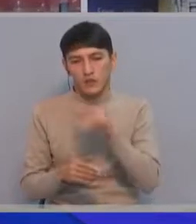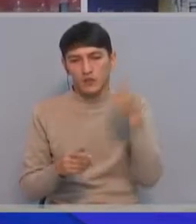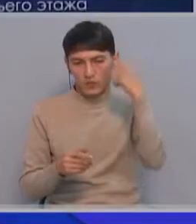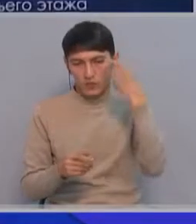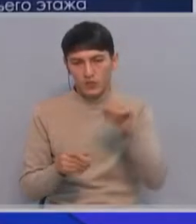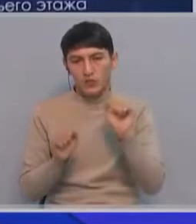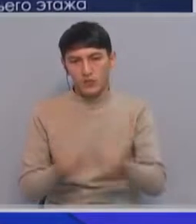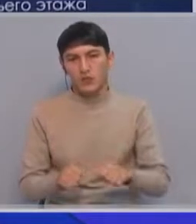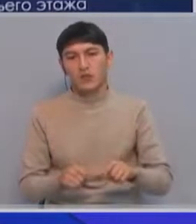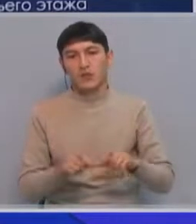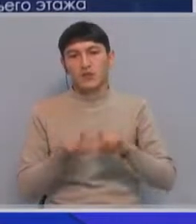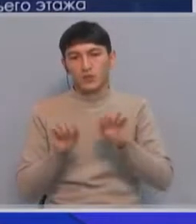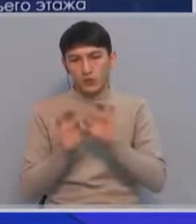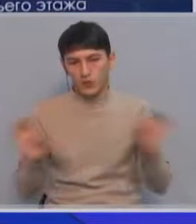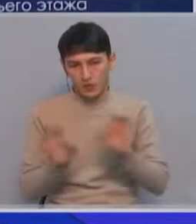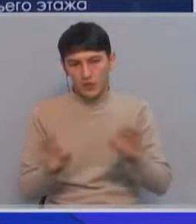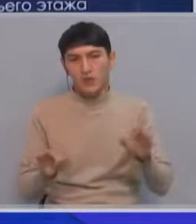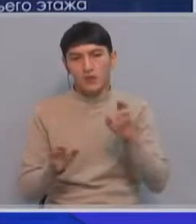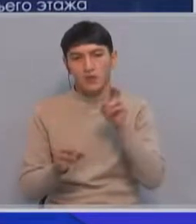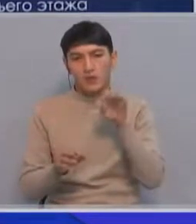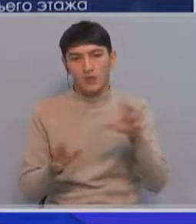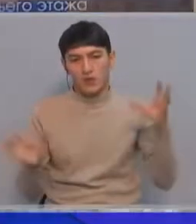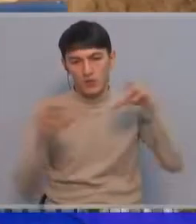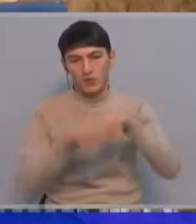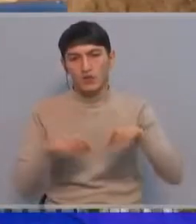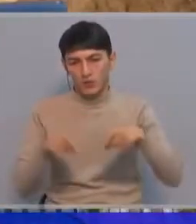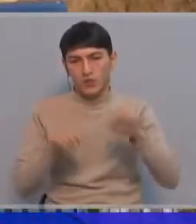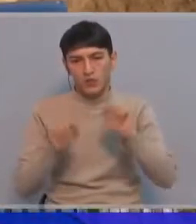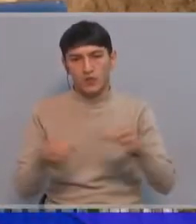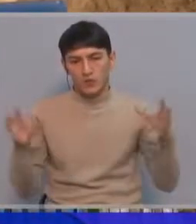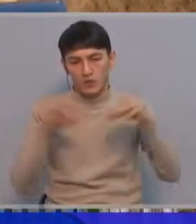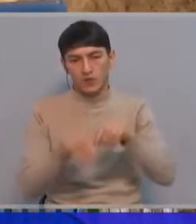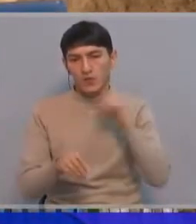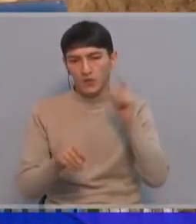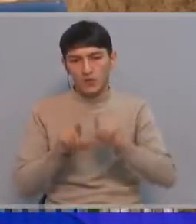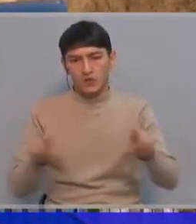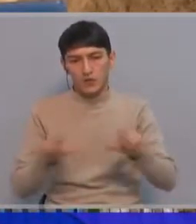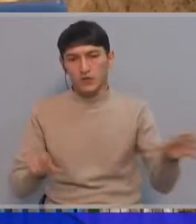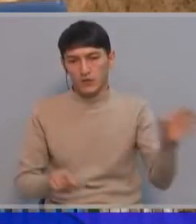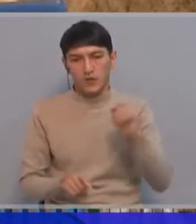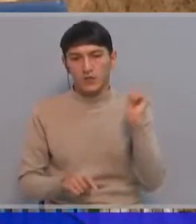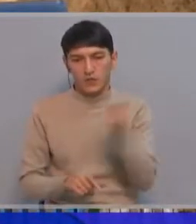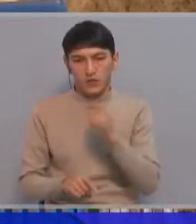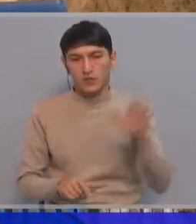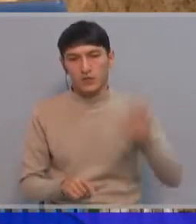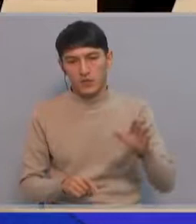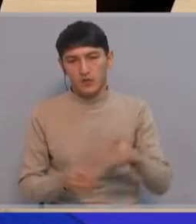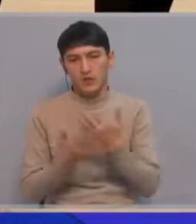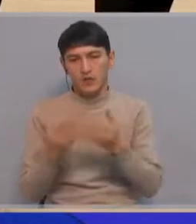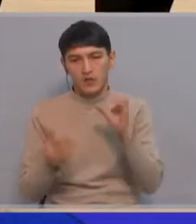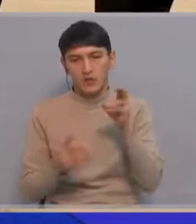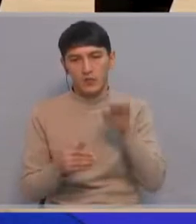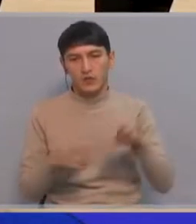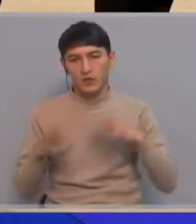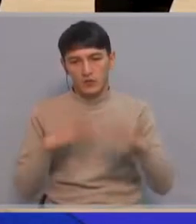техникалық, гуманитарлық, музыкалық блоктардан бөлек шағын футболға арналған алаң, баскетбол, теннис сияқты түрлі спорт түрлеріне арнайы